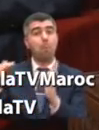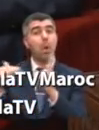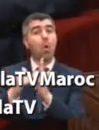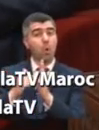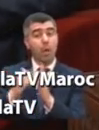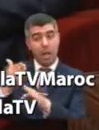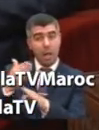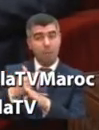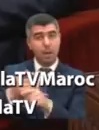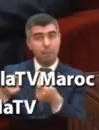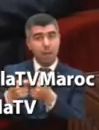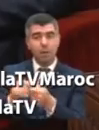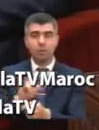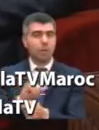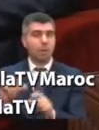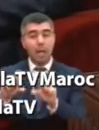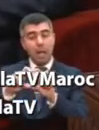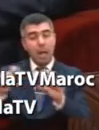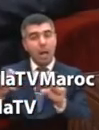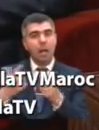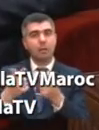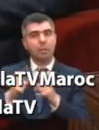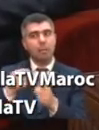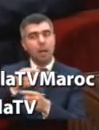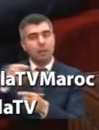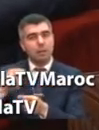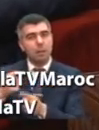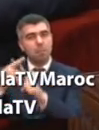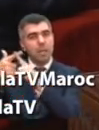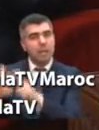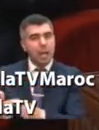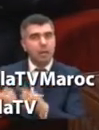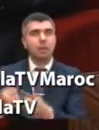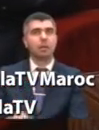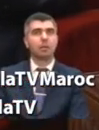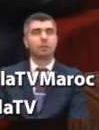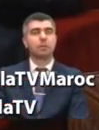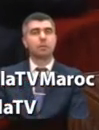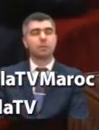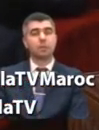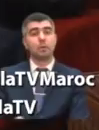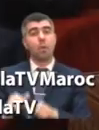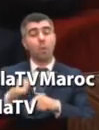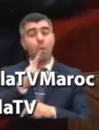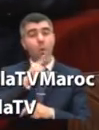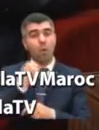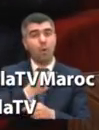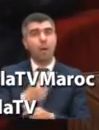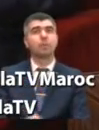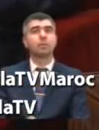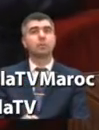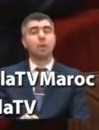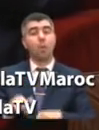يقبل بفضل الراميد والفلوس اللي كتعطيهم يعني الدولة للراميد. طبيعة الحال الميزانية ديال الدولة. تقوم وزارة الصحة اليوم